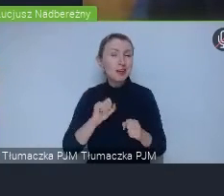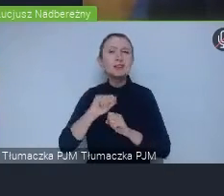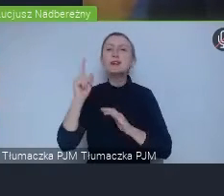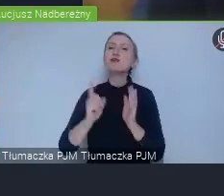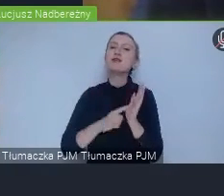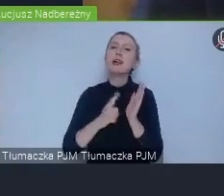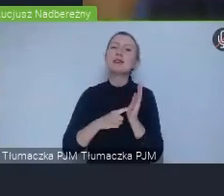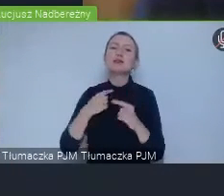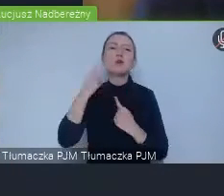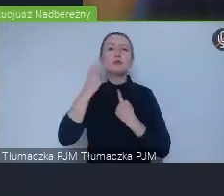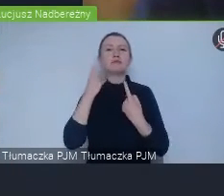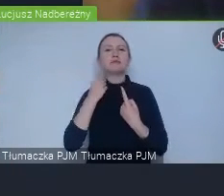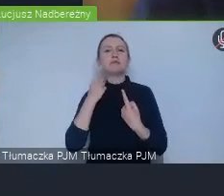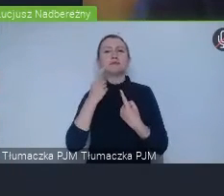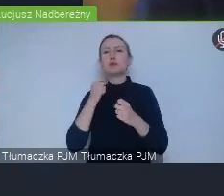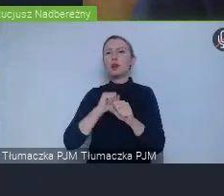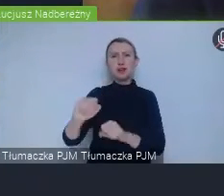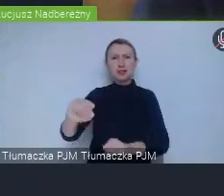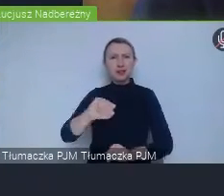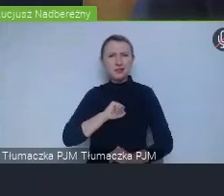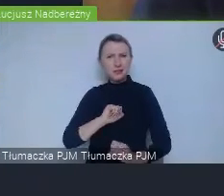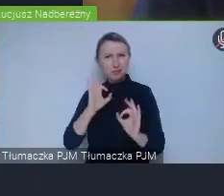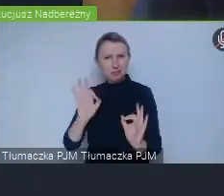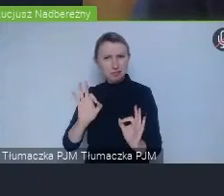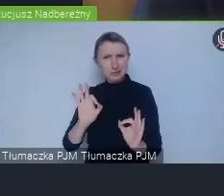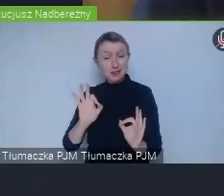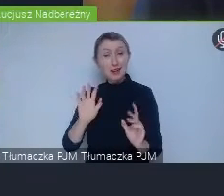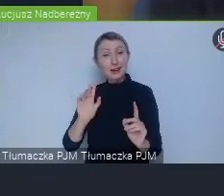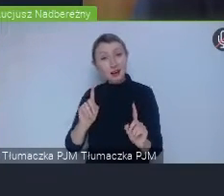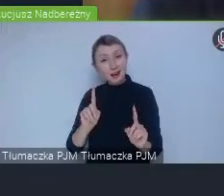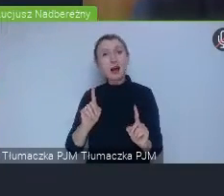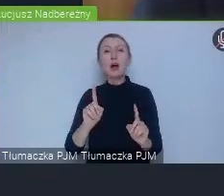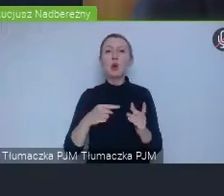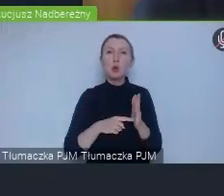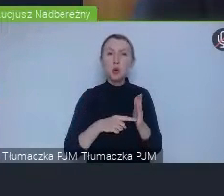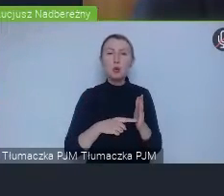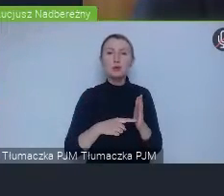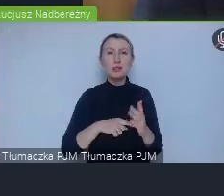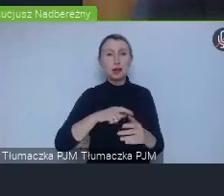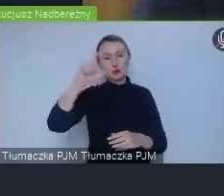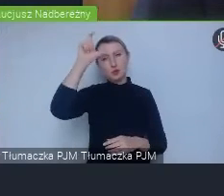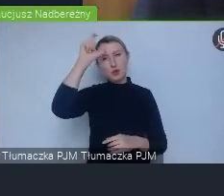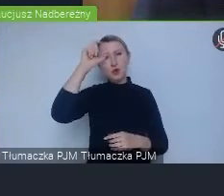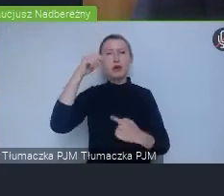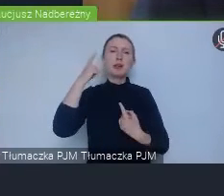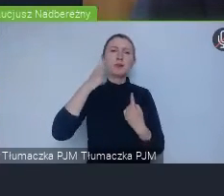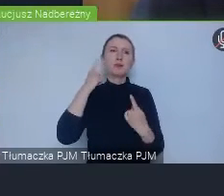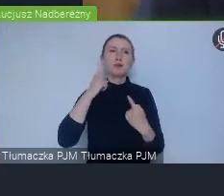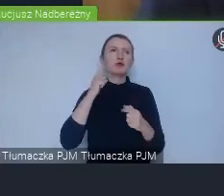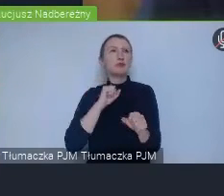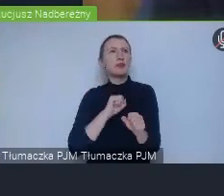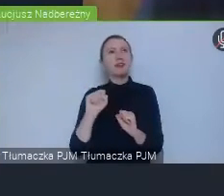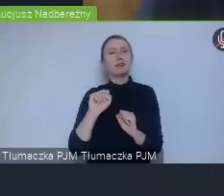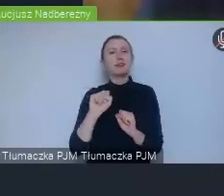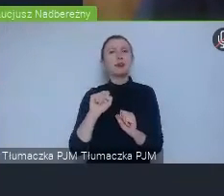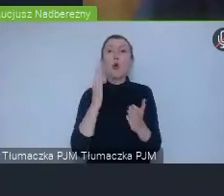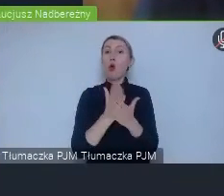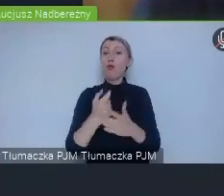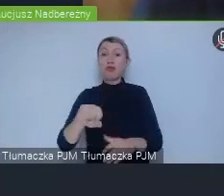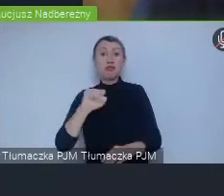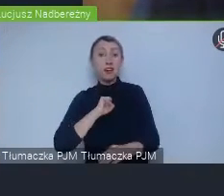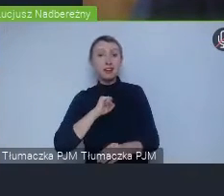takie przekonanie, że jest tak fajnie. No i wtedy jak człowiek tak pomyśli, że jest tak już